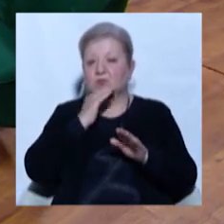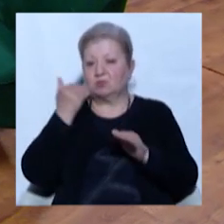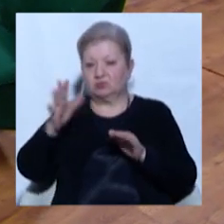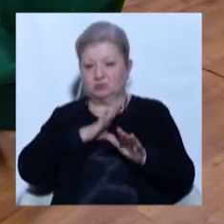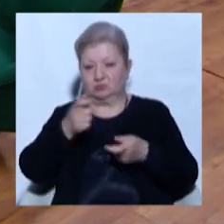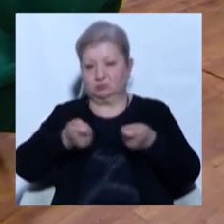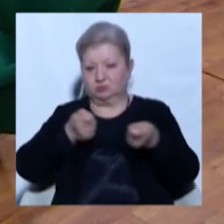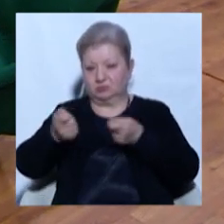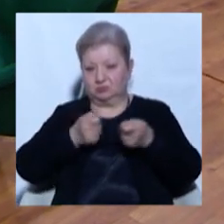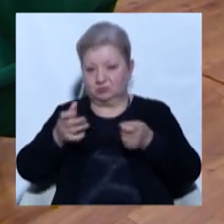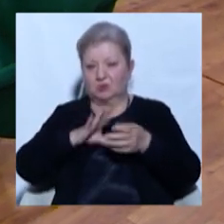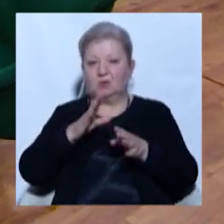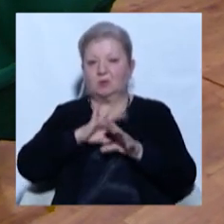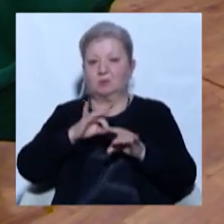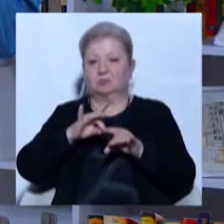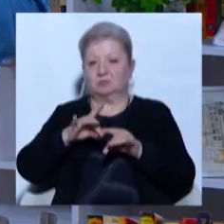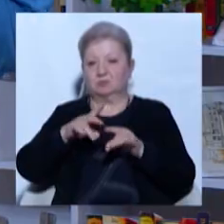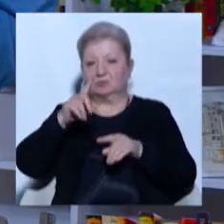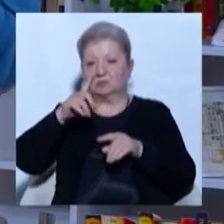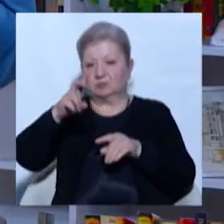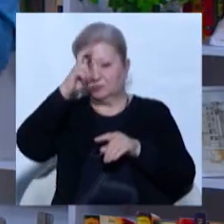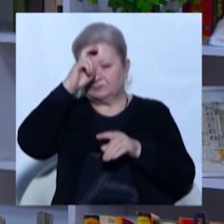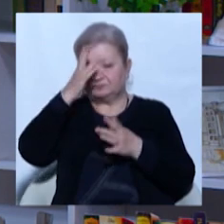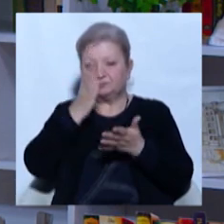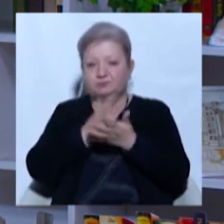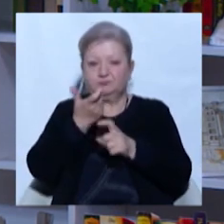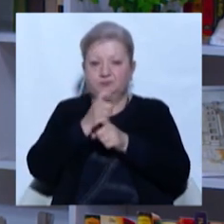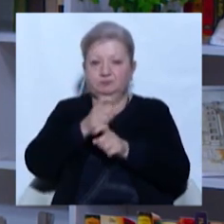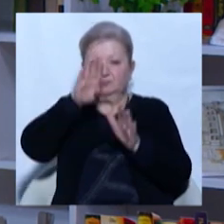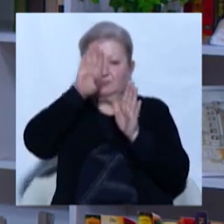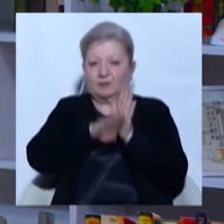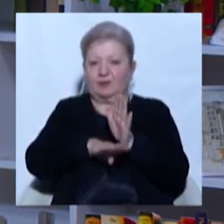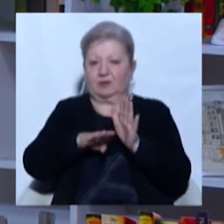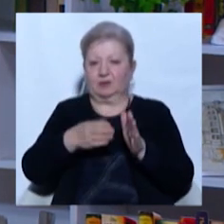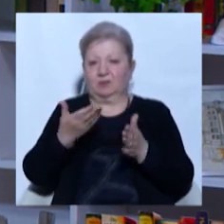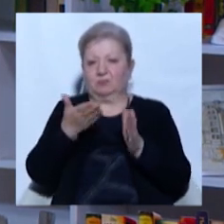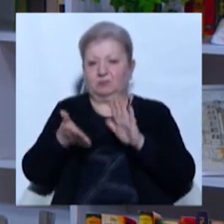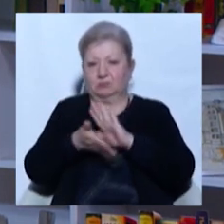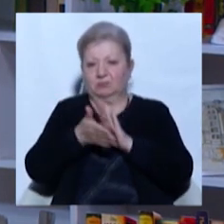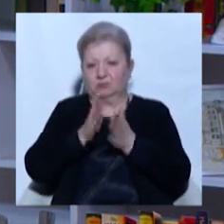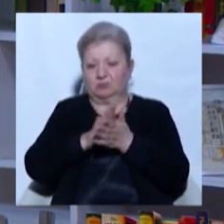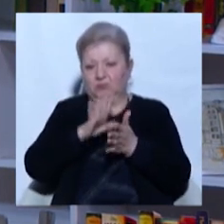ქვეყანა ძალიან მძიმე მდგომარეობაშია. როგორც მოგახსენეთ, მეფობის გამო საკმაოდ